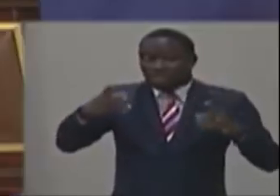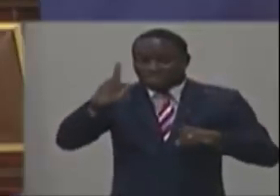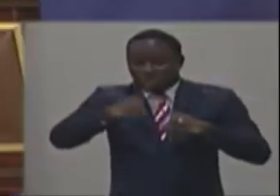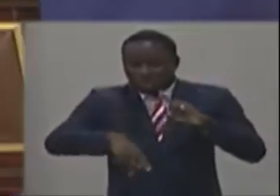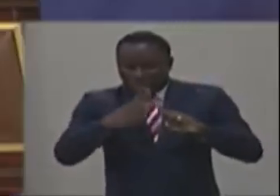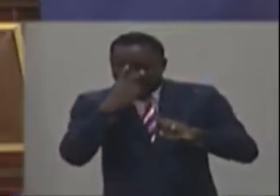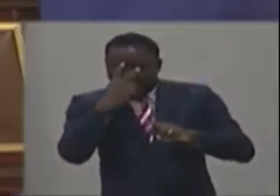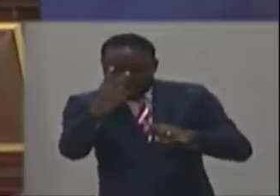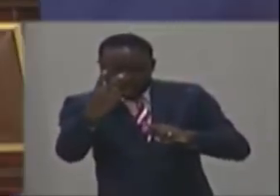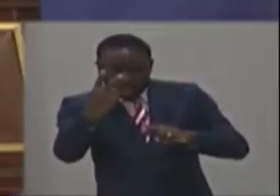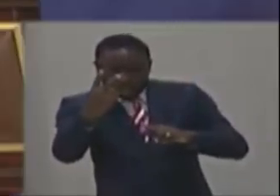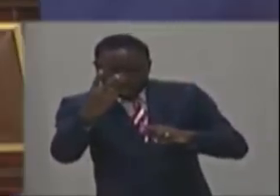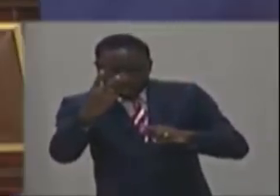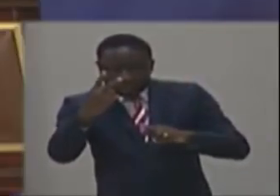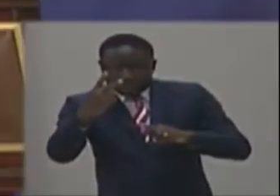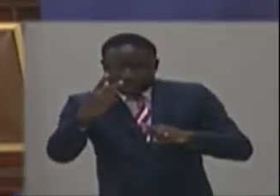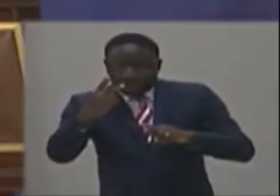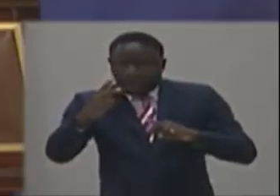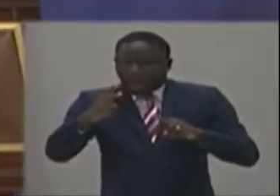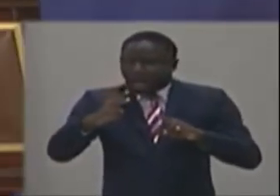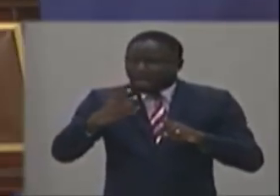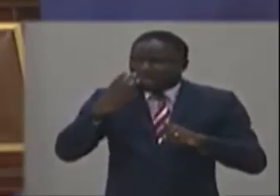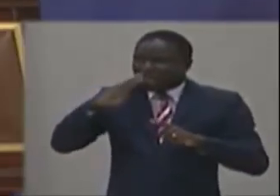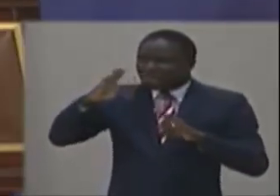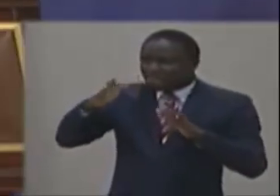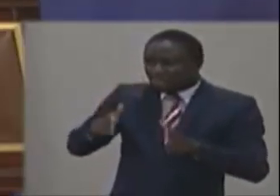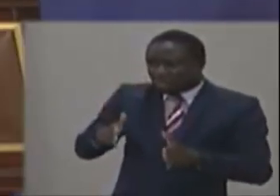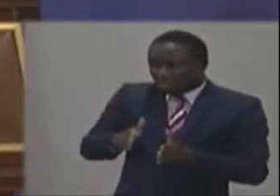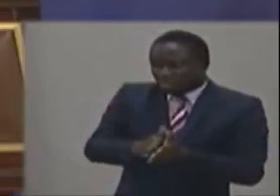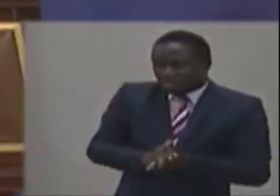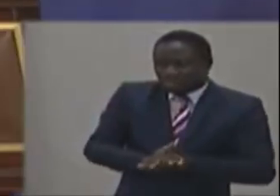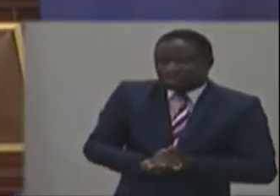ça, le garou ça,